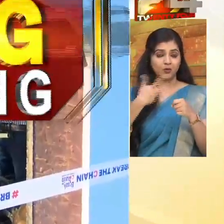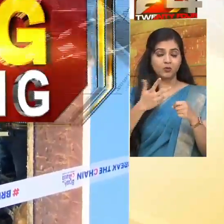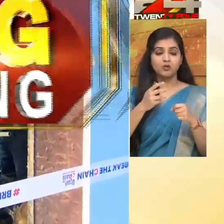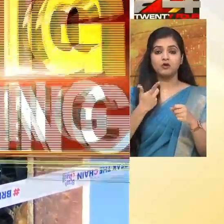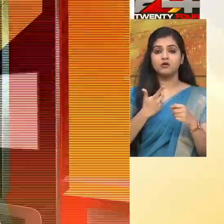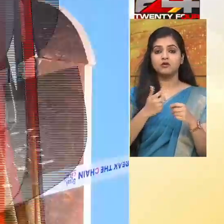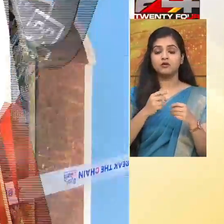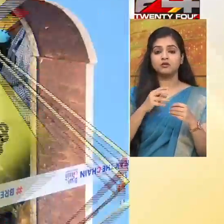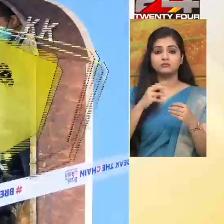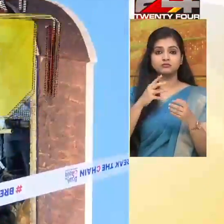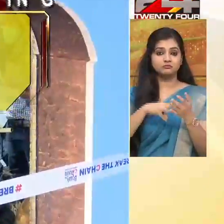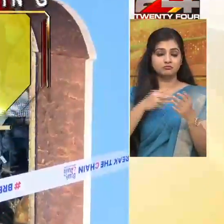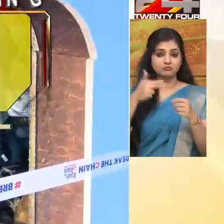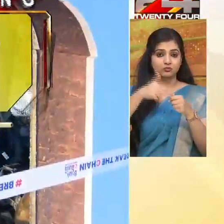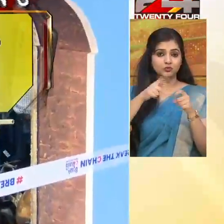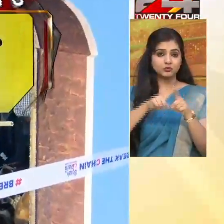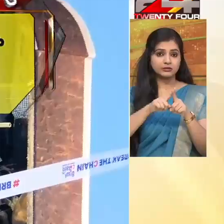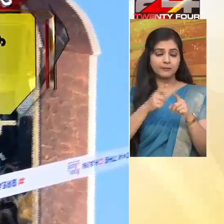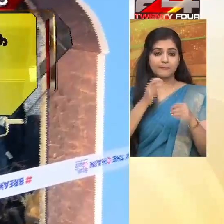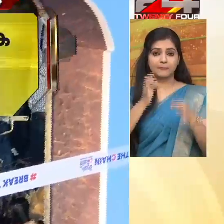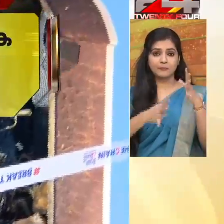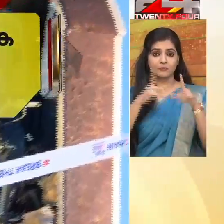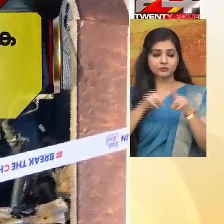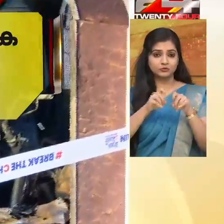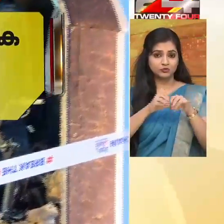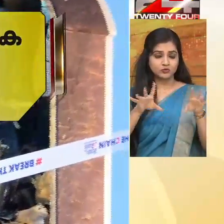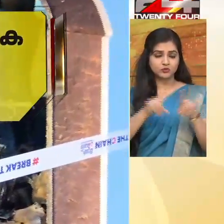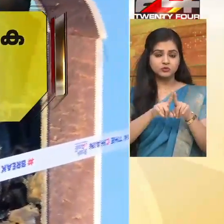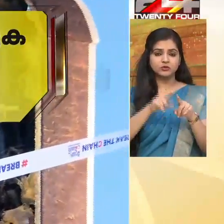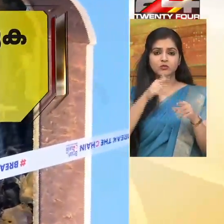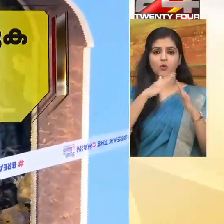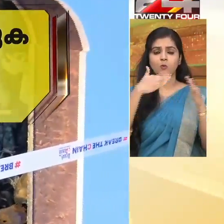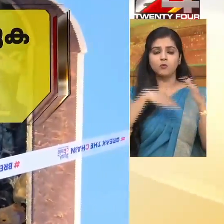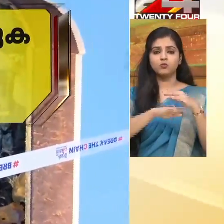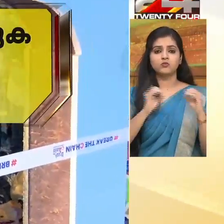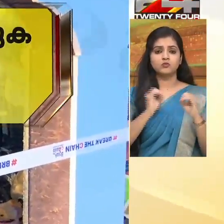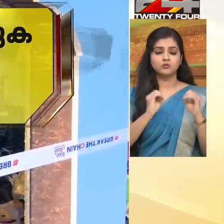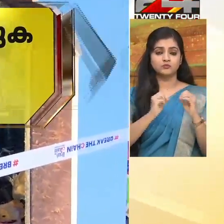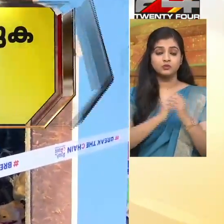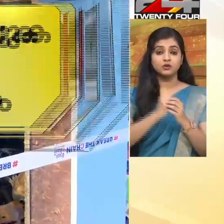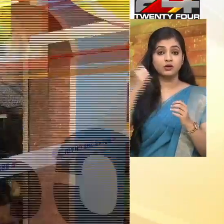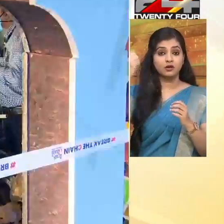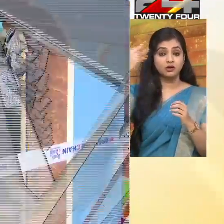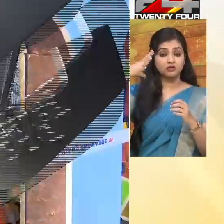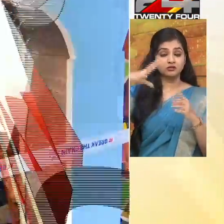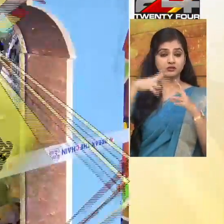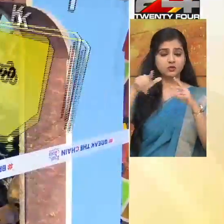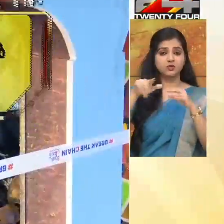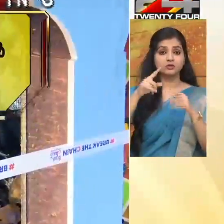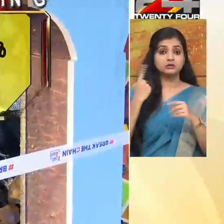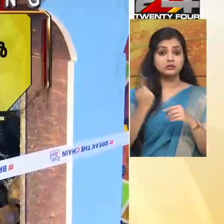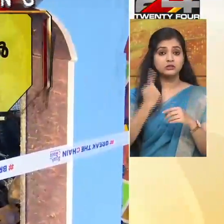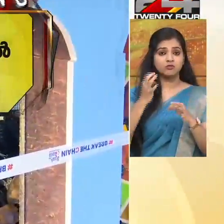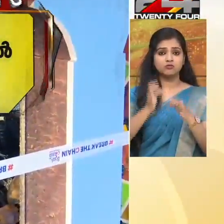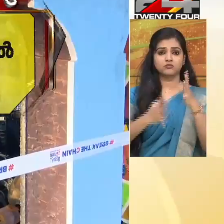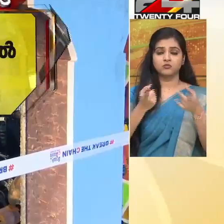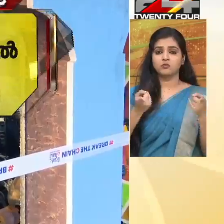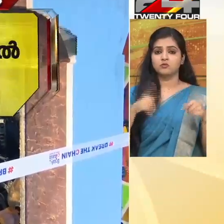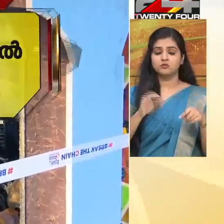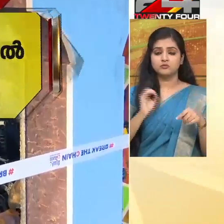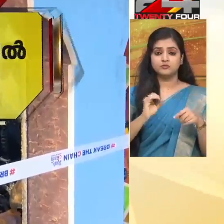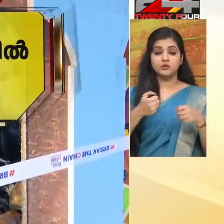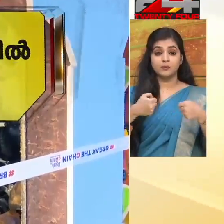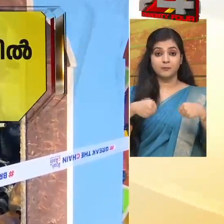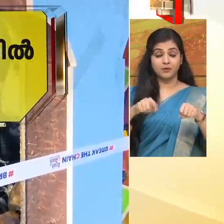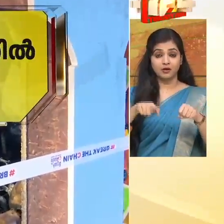അടക്കമുള്ള സംവിധാനങ്ങളുടെ സാന്നിധ്യം അത് വീടിനുള്ളിൽ ഇല്ലായിരുന്നു. ഇലക്ട്രോണിക് സാധനങ്ങൾ സ്വമേധയാ കത്തിയതല്ല എന്നുള്ളൊരു നിഗമനത്തിലേക്ക് അവർ എത്തിച്ചേർന്നു. ബൈക്കിൽ